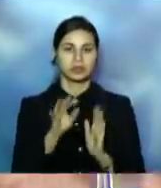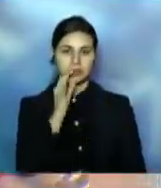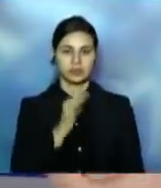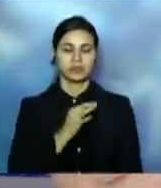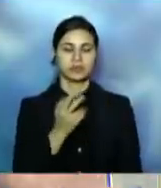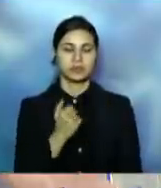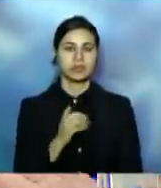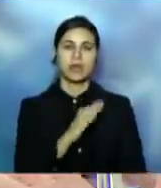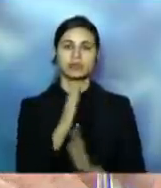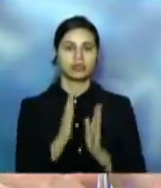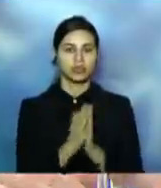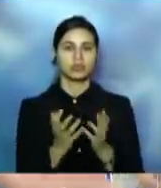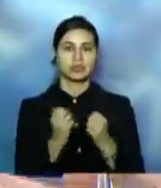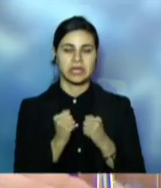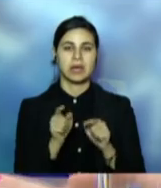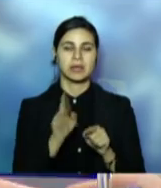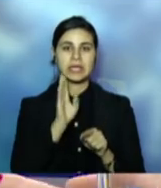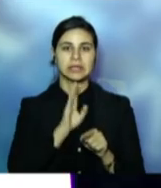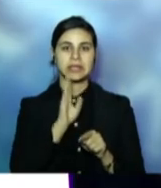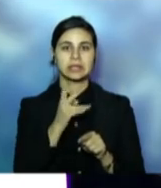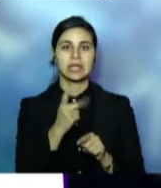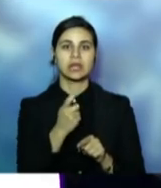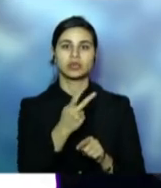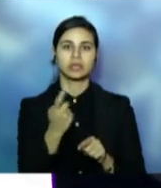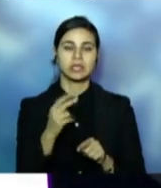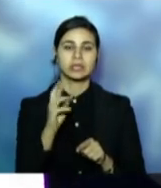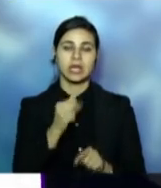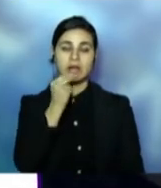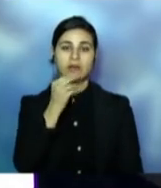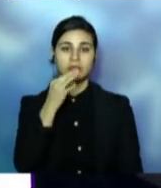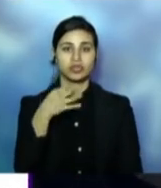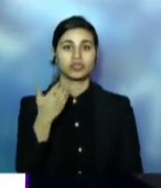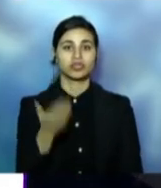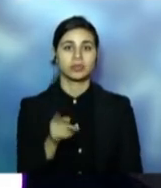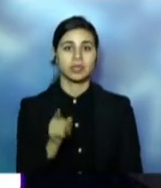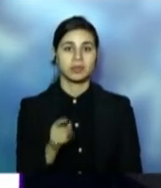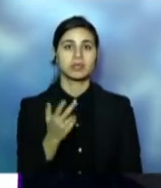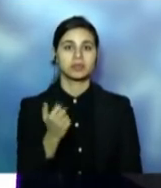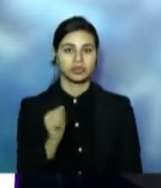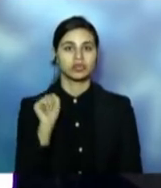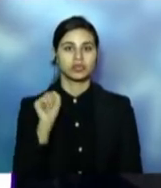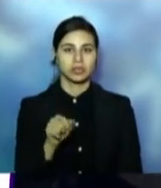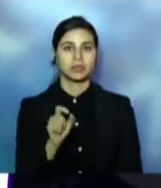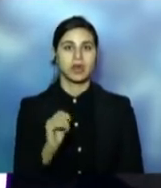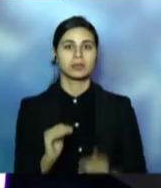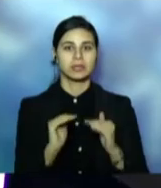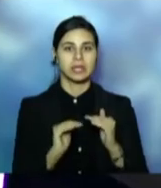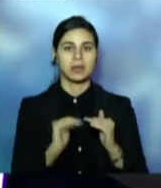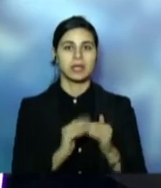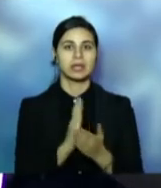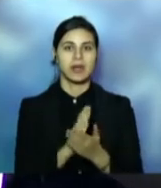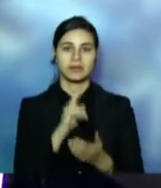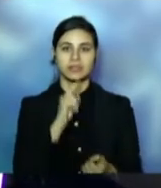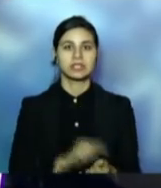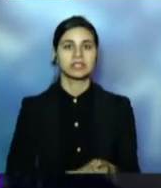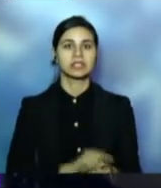გვითხრა. აბსოლუტურად მისაღებია დილით 121 და კვების შემდეგ მას მართლაც შედარებით უფრო დაბალი აქვს